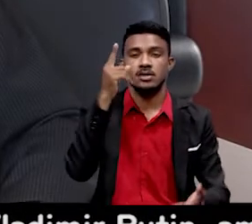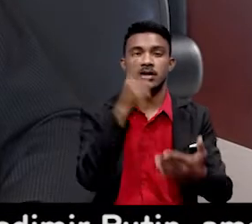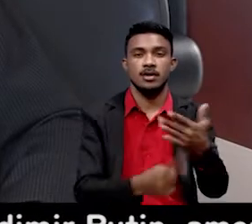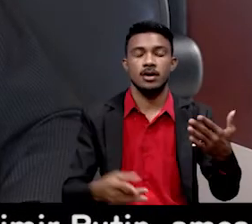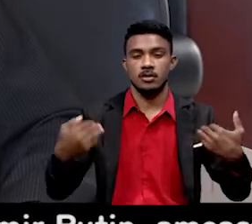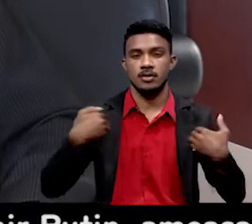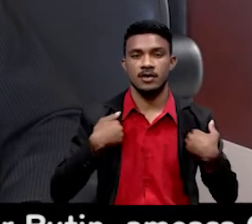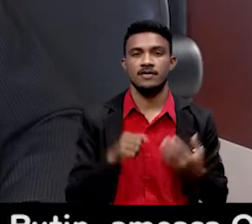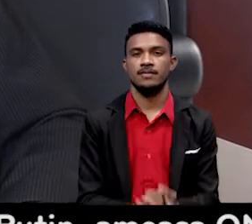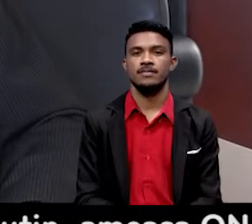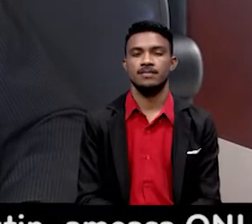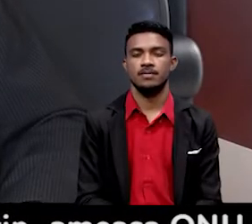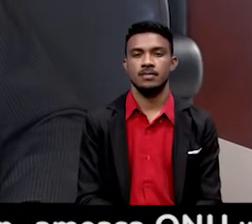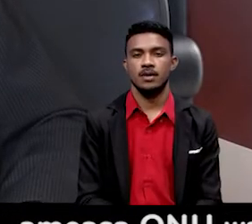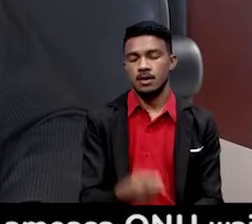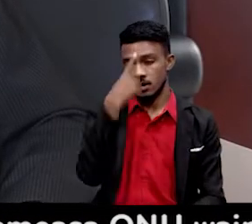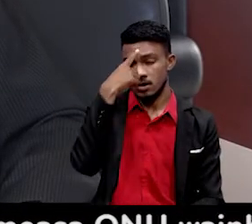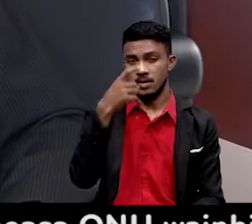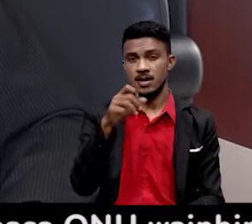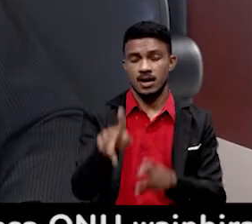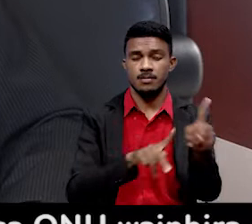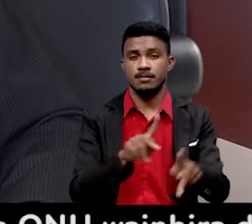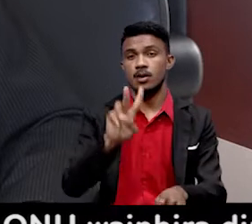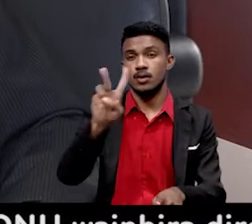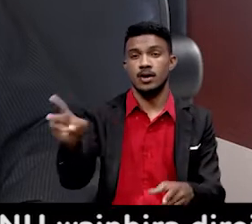akontese. Tama kruane tama ida